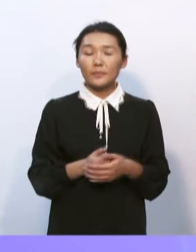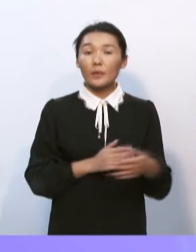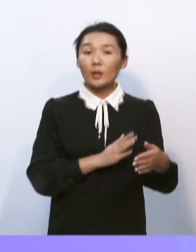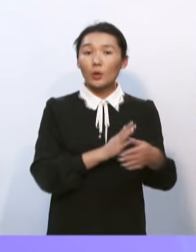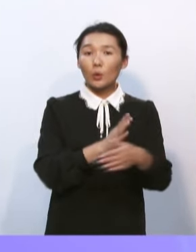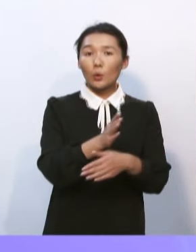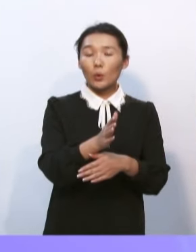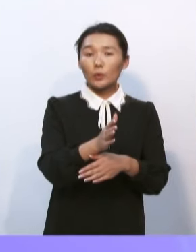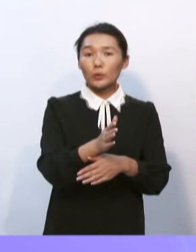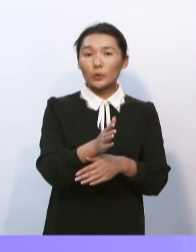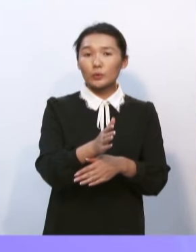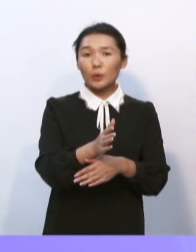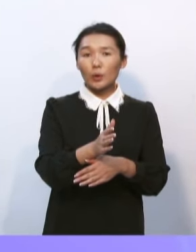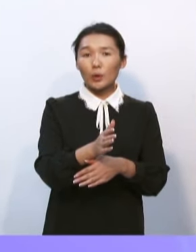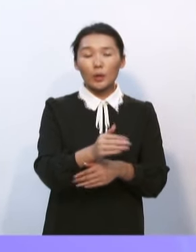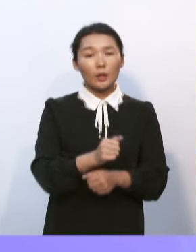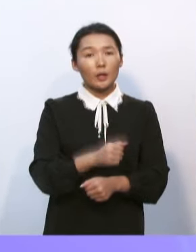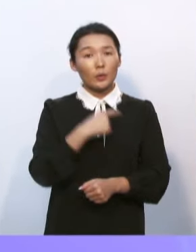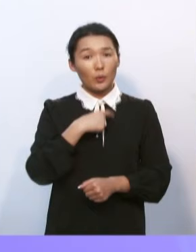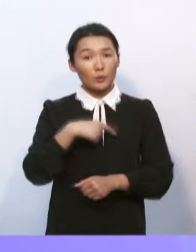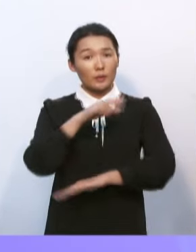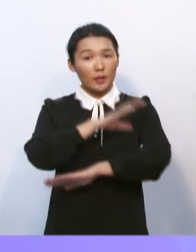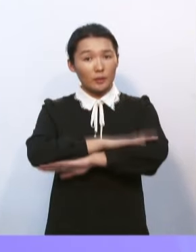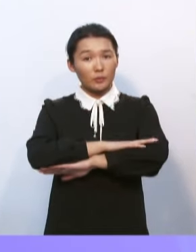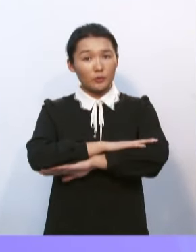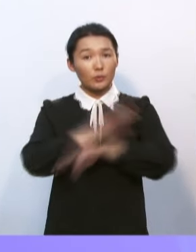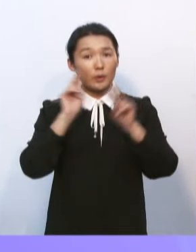Конокто өзүн алып жүрүү адеби бар.